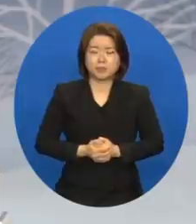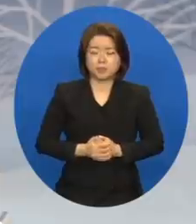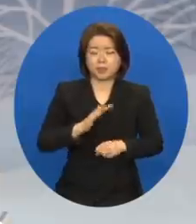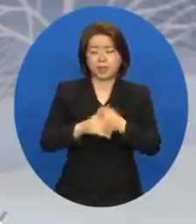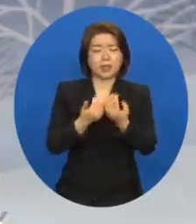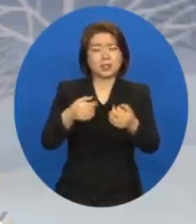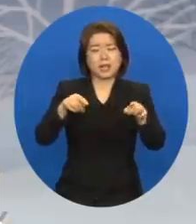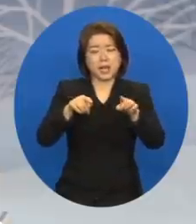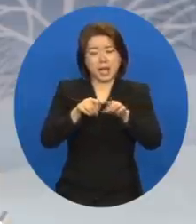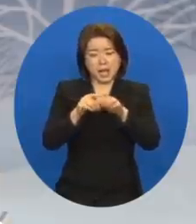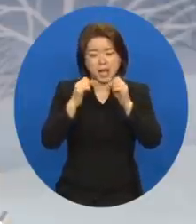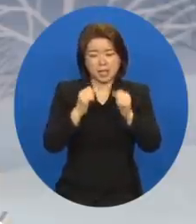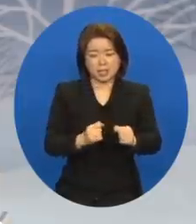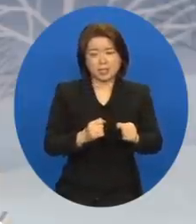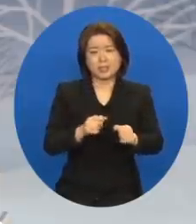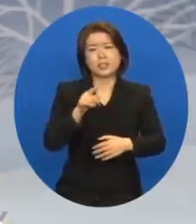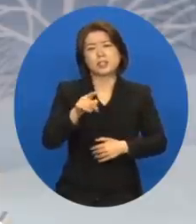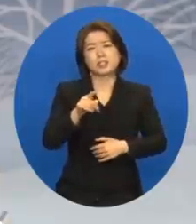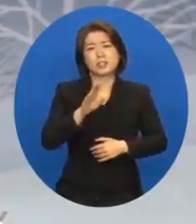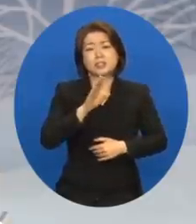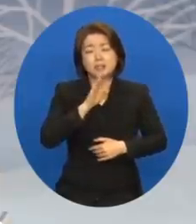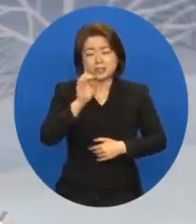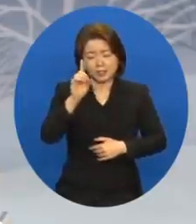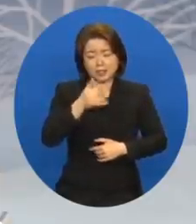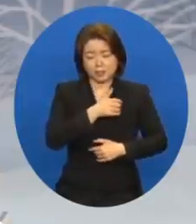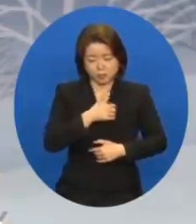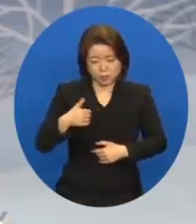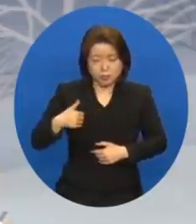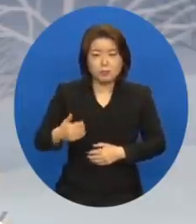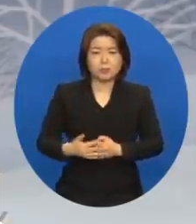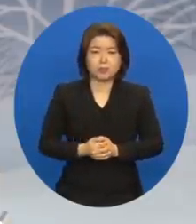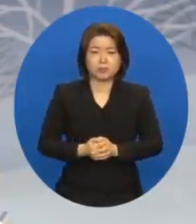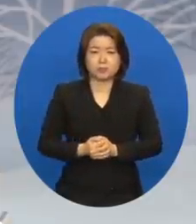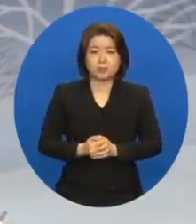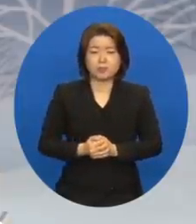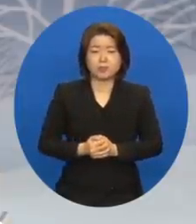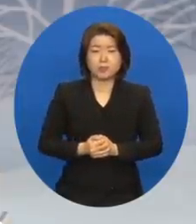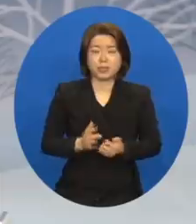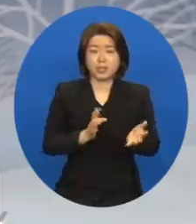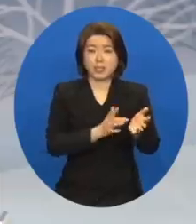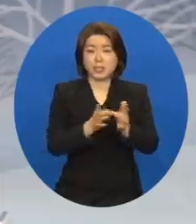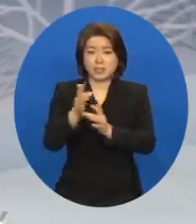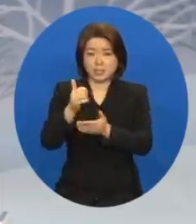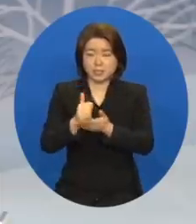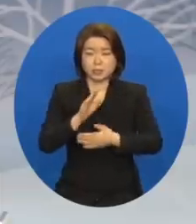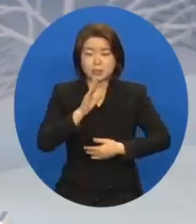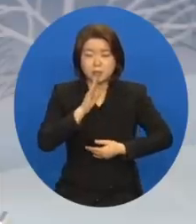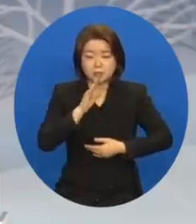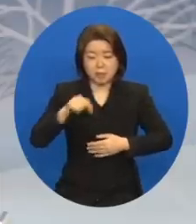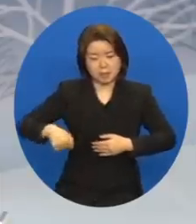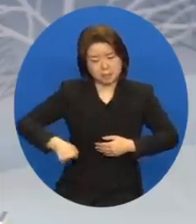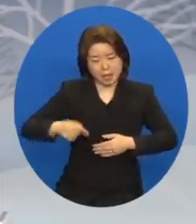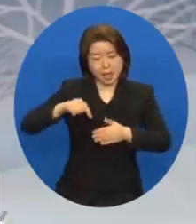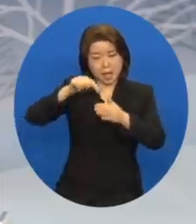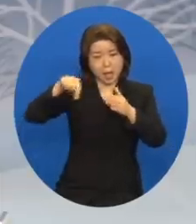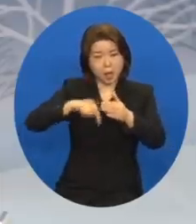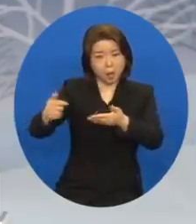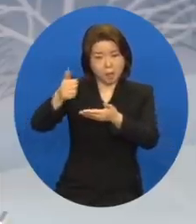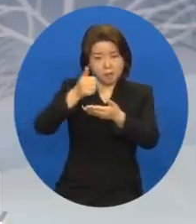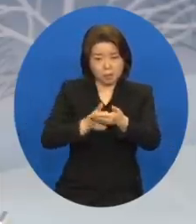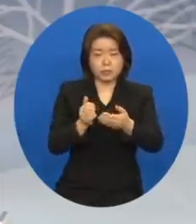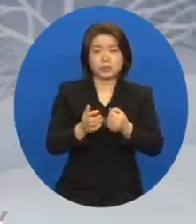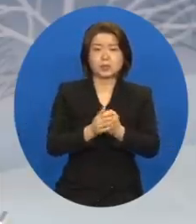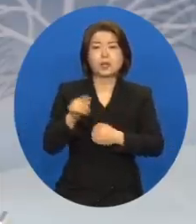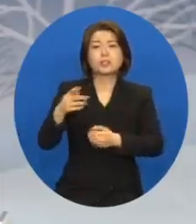임마누엘 하나로 충분합니다. 여러분, 예수님을 정말 마음에 모시고 그리고 그